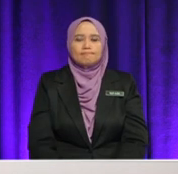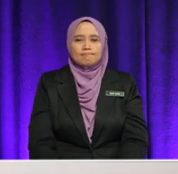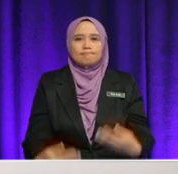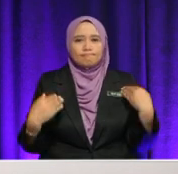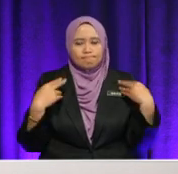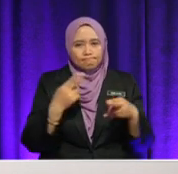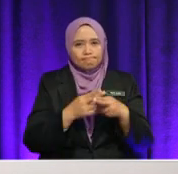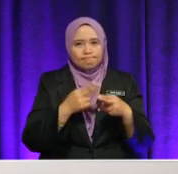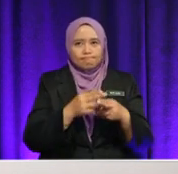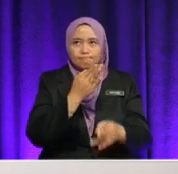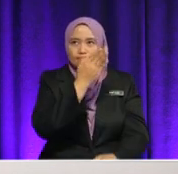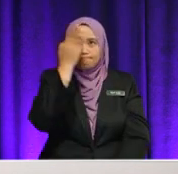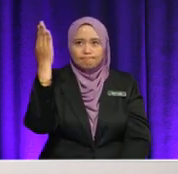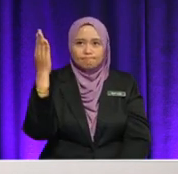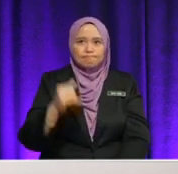kemudian